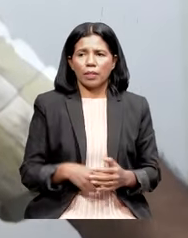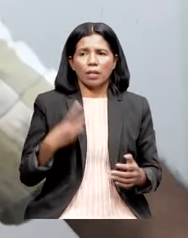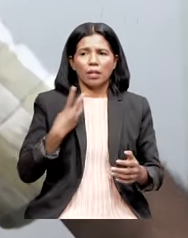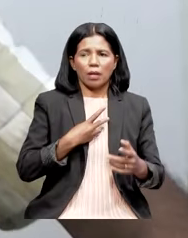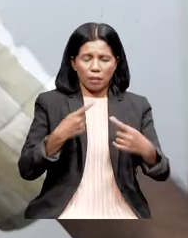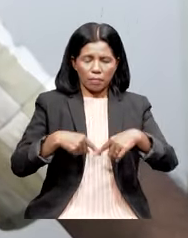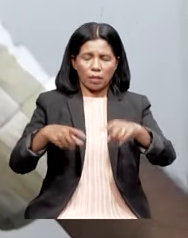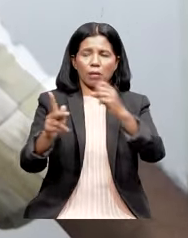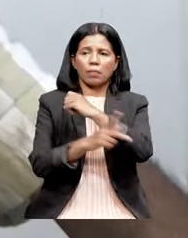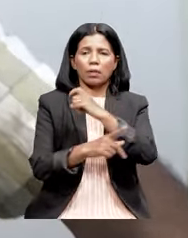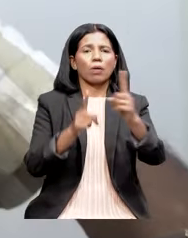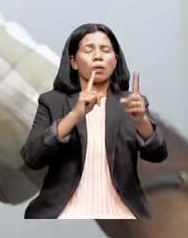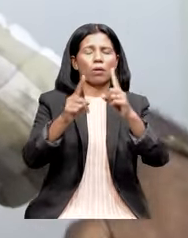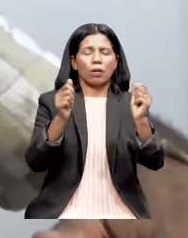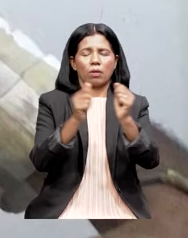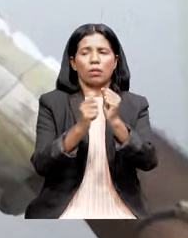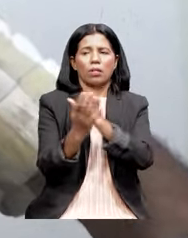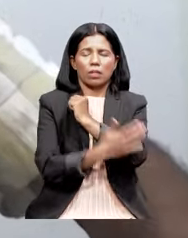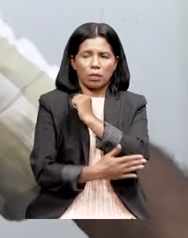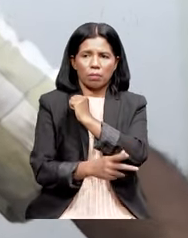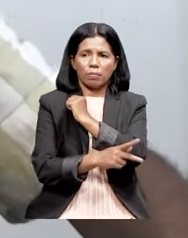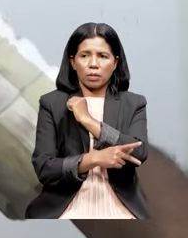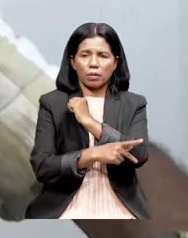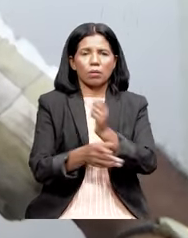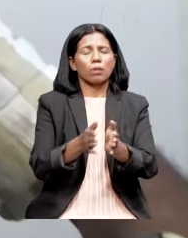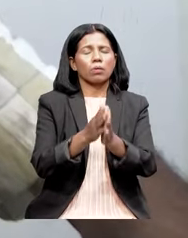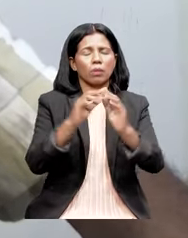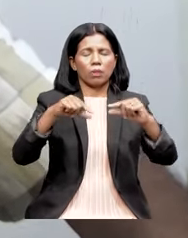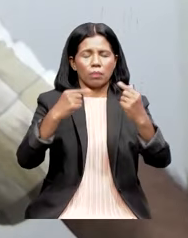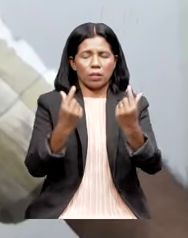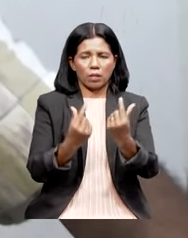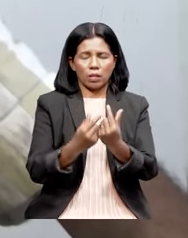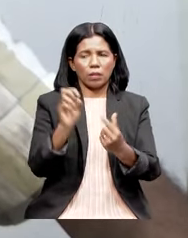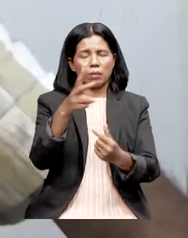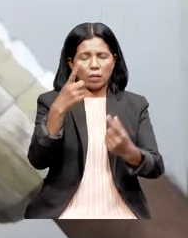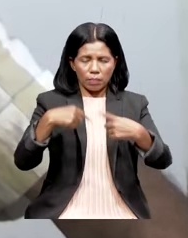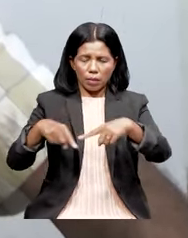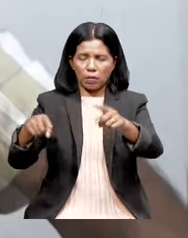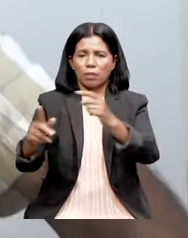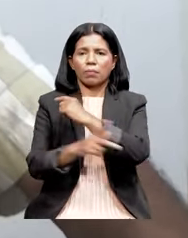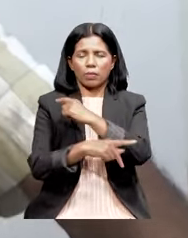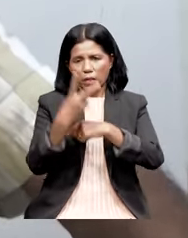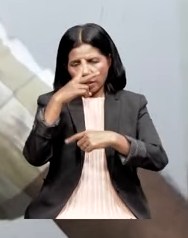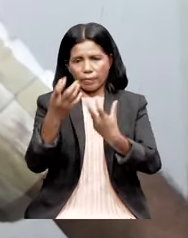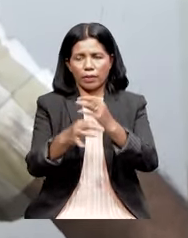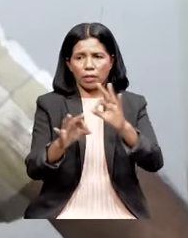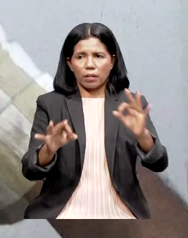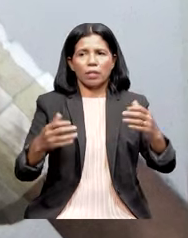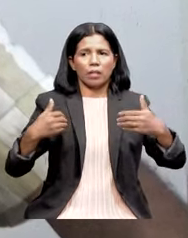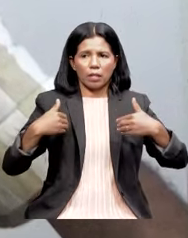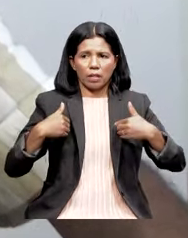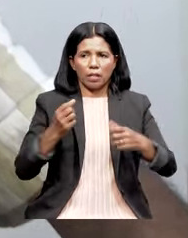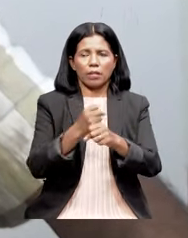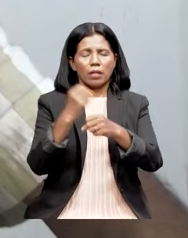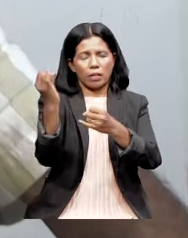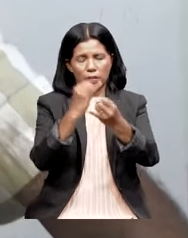bana Portugal, ne pakole na Portugal, e depois usi si comitê 12 ho honor mons pato ne kuro hare te ono, iha no solusang prat halo estatua